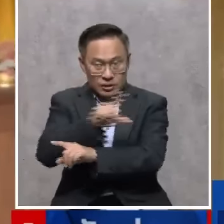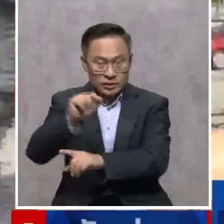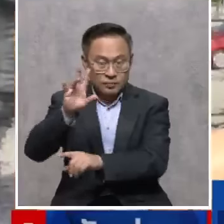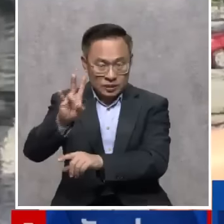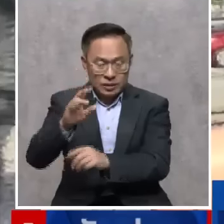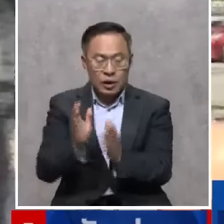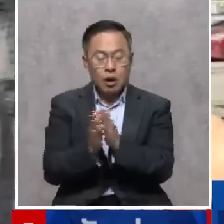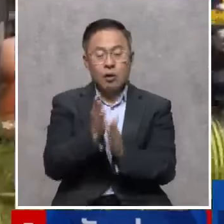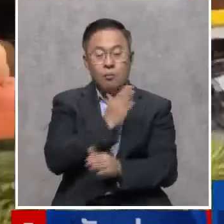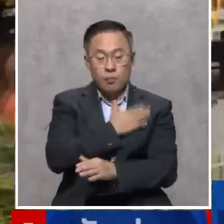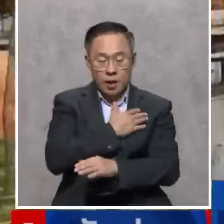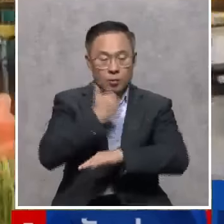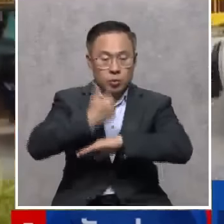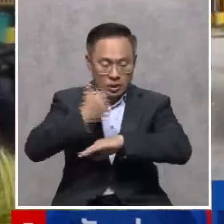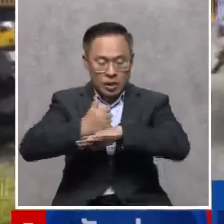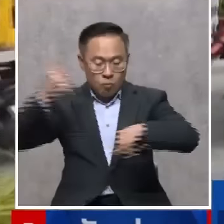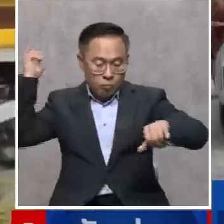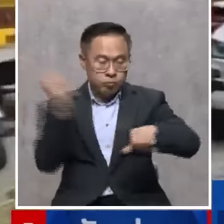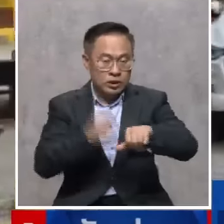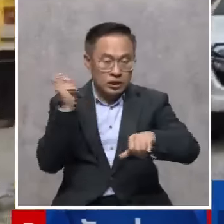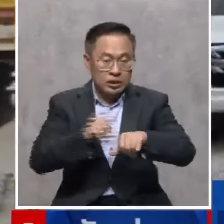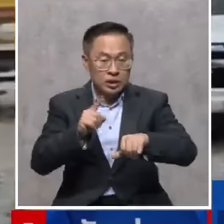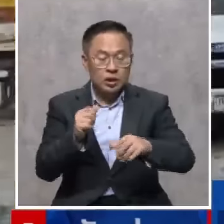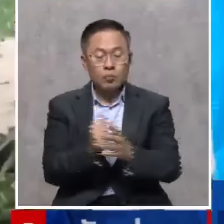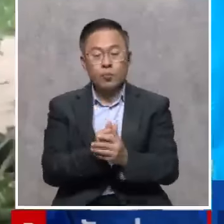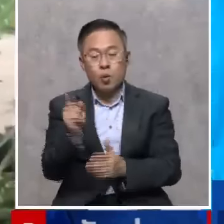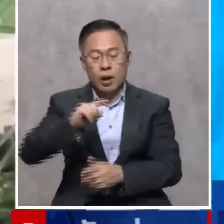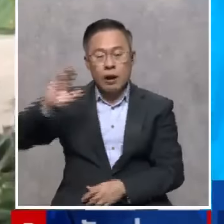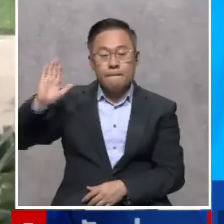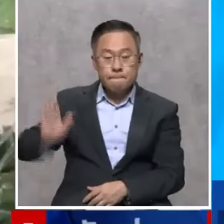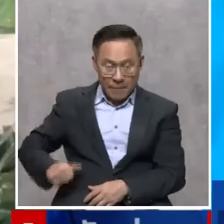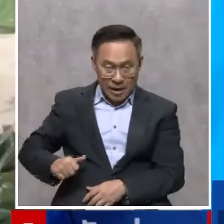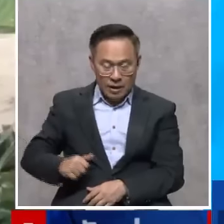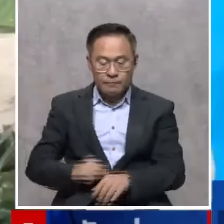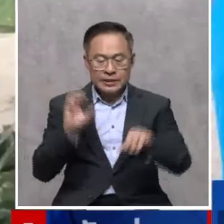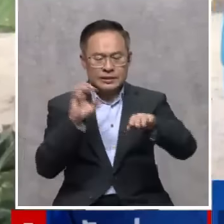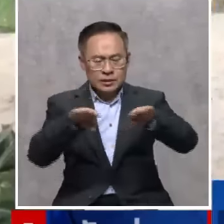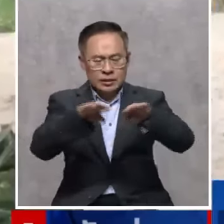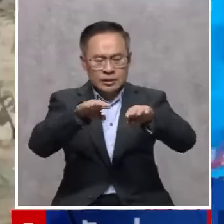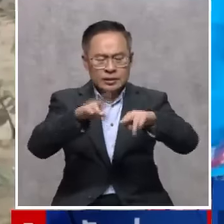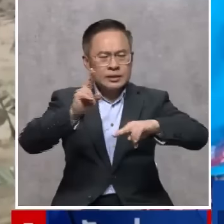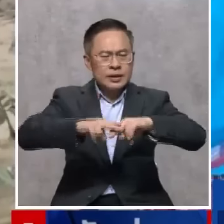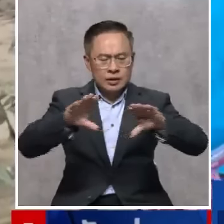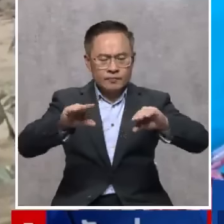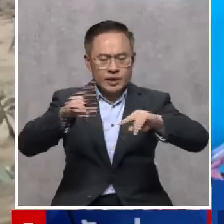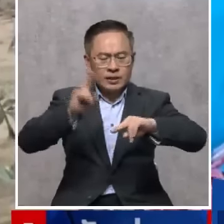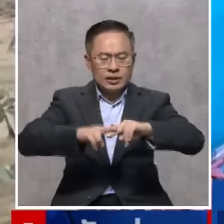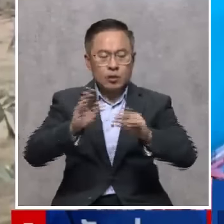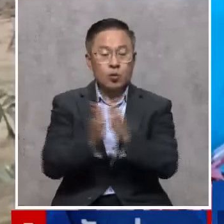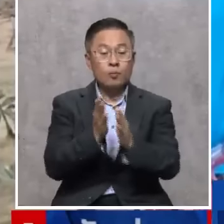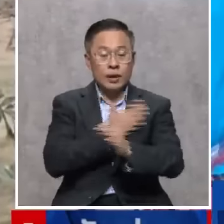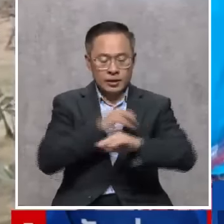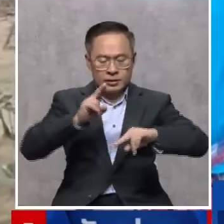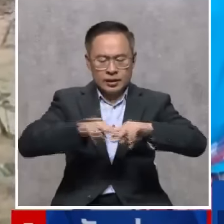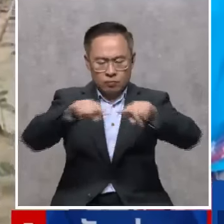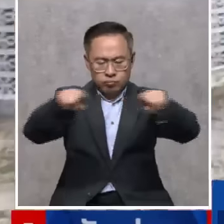ทำร้ายนั้นเนี่ยเขาไปกัดอาสนะอาสนะก็คือเหมือนกับเป็นที่รองนั่งของพระสงฆ์นะคะได้รับความเ